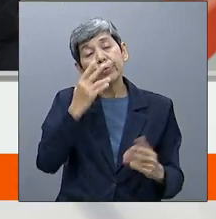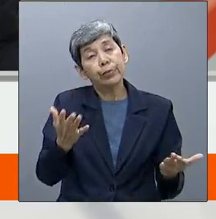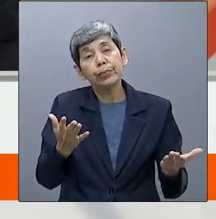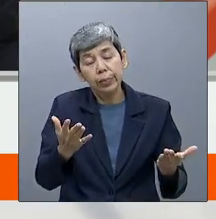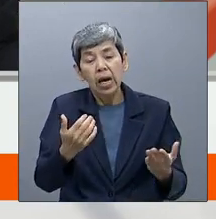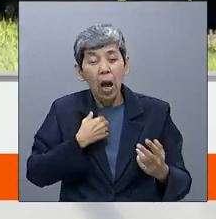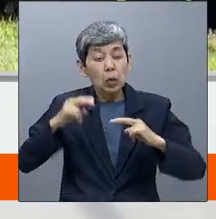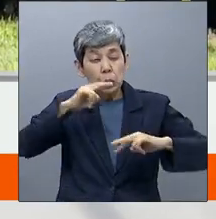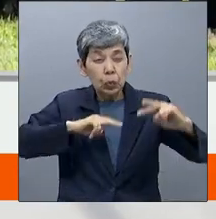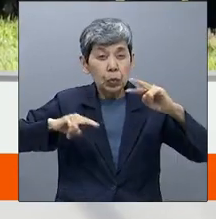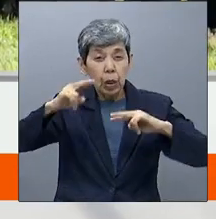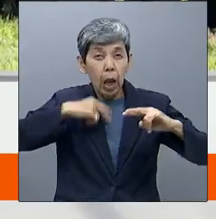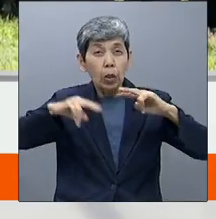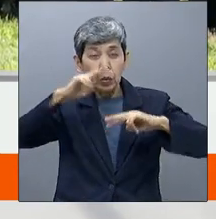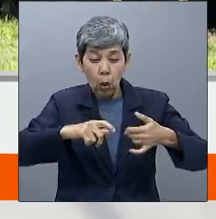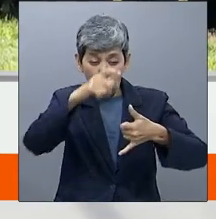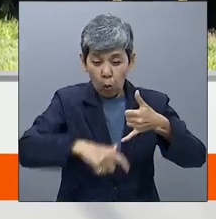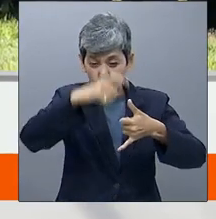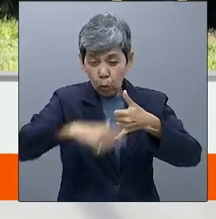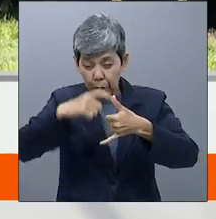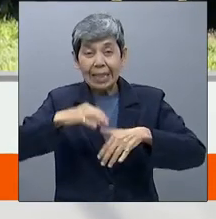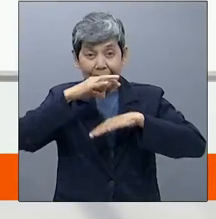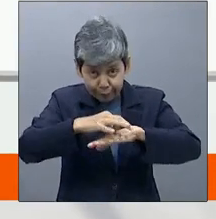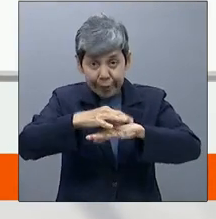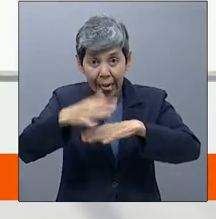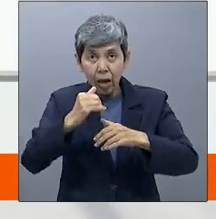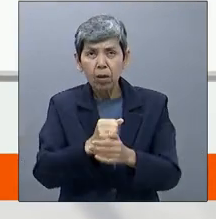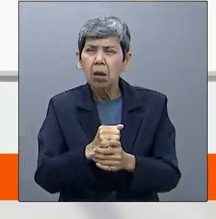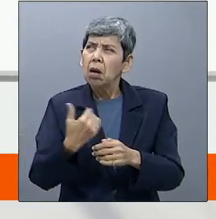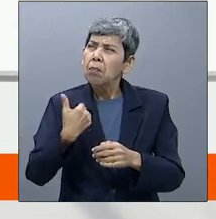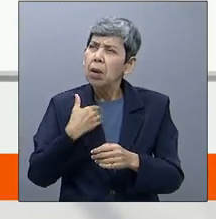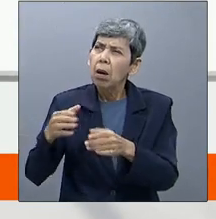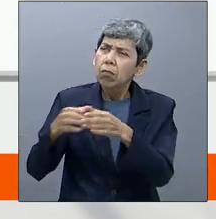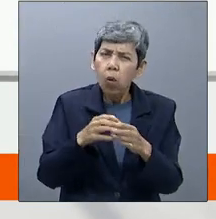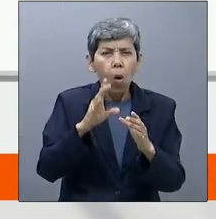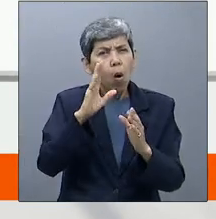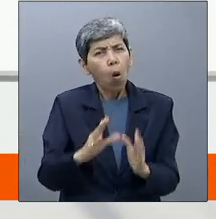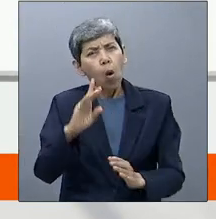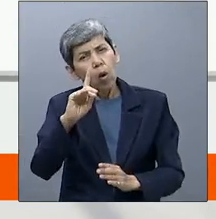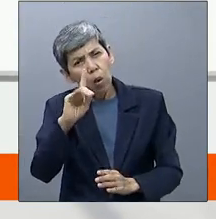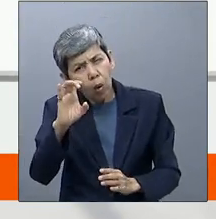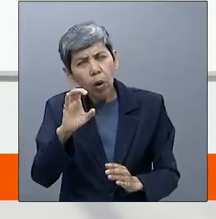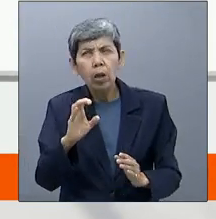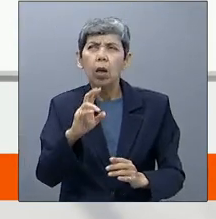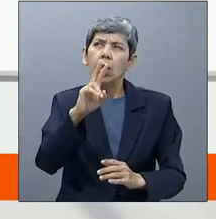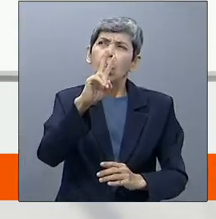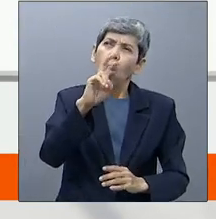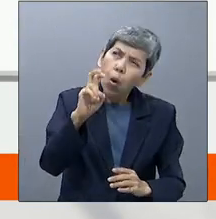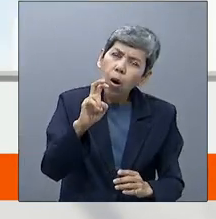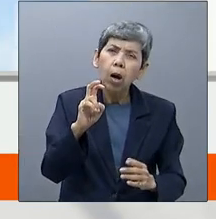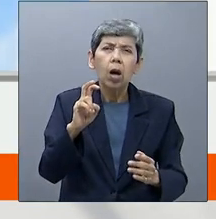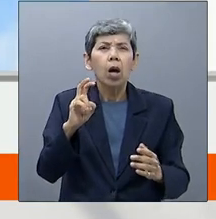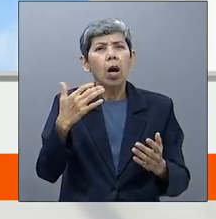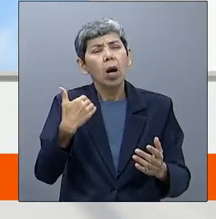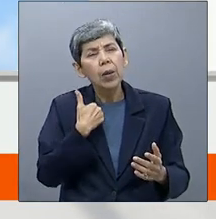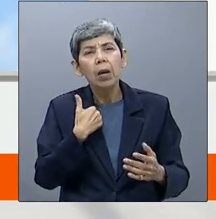จสอบนะว่าไอ้บุคคลที่เข้ามารุ่นหนึ่ง100คน200คน300คนมีคุ